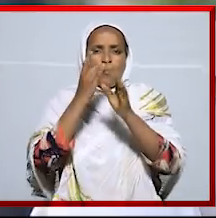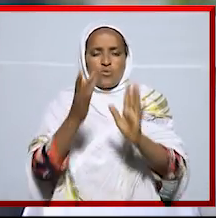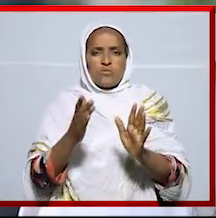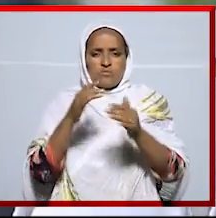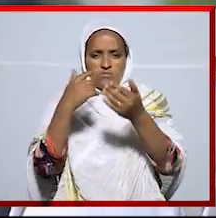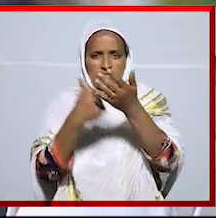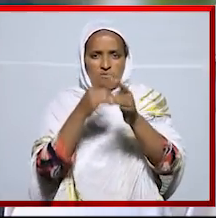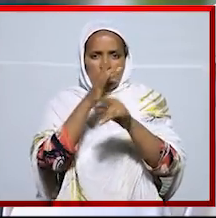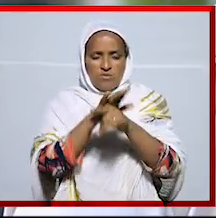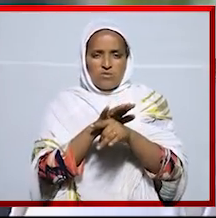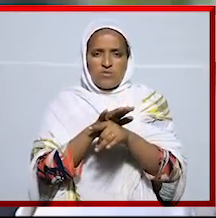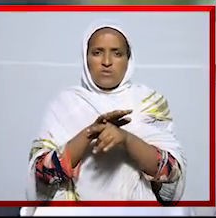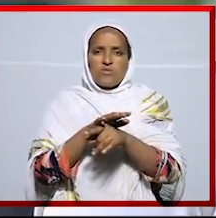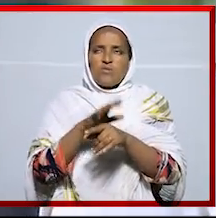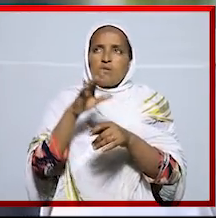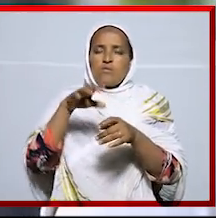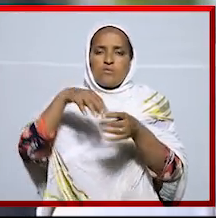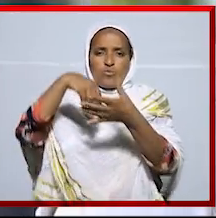ዘመናዊነት ያ